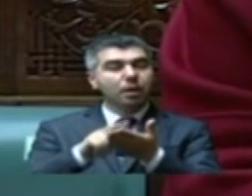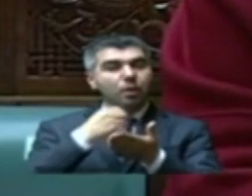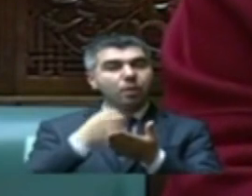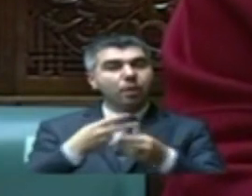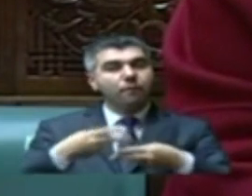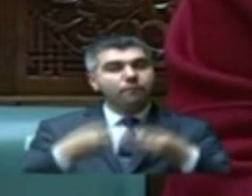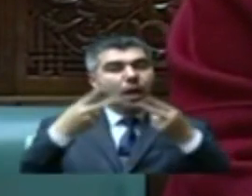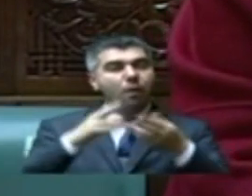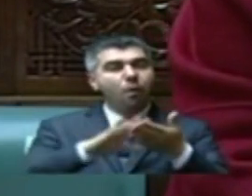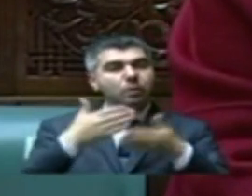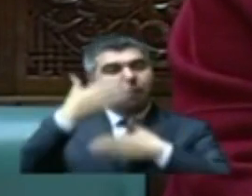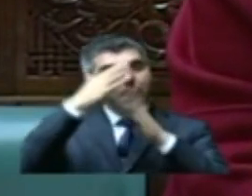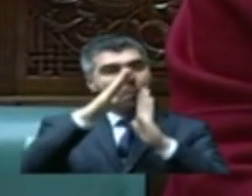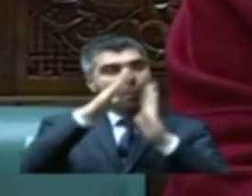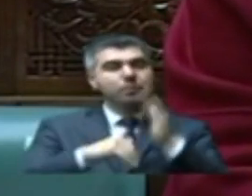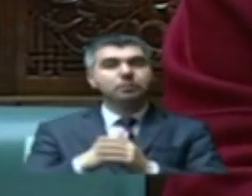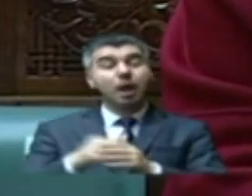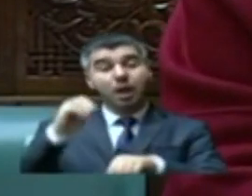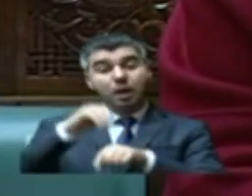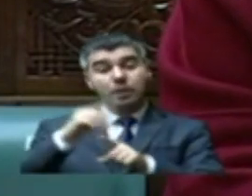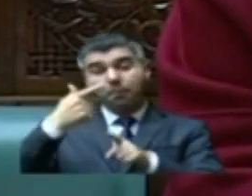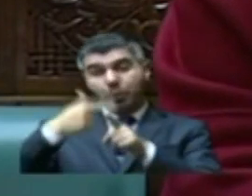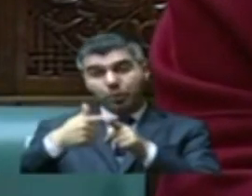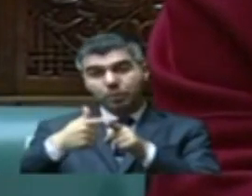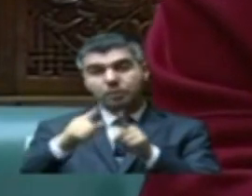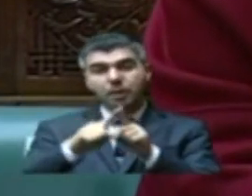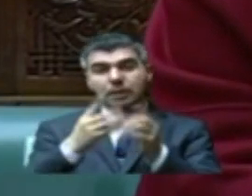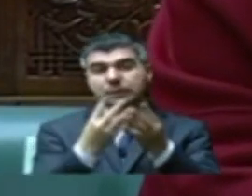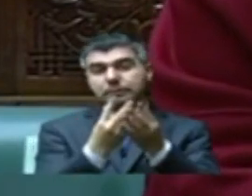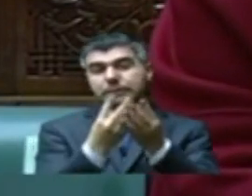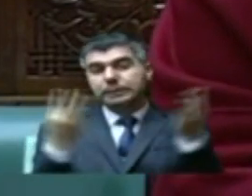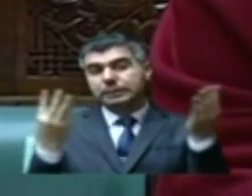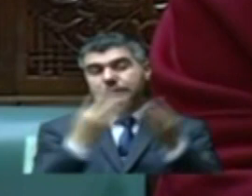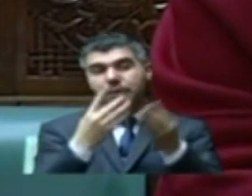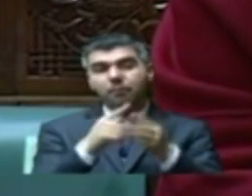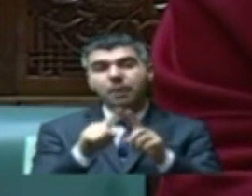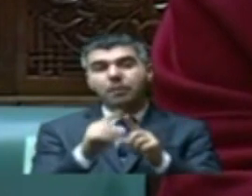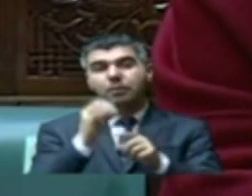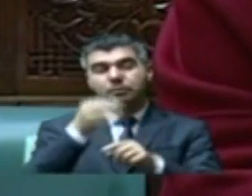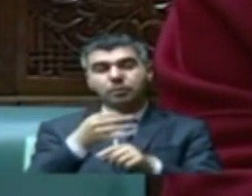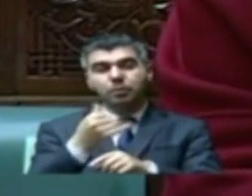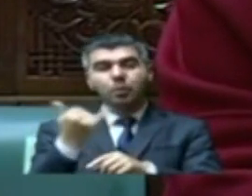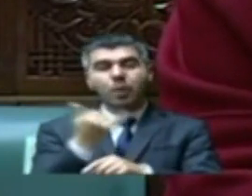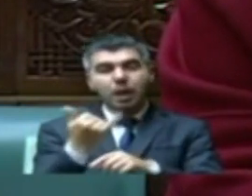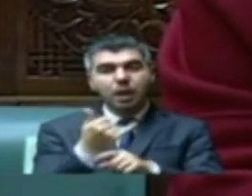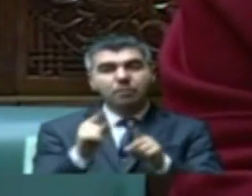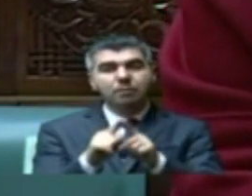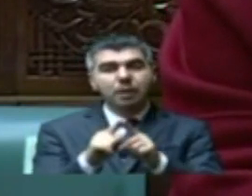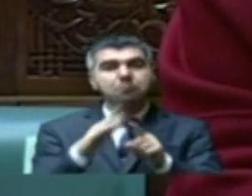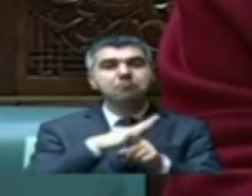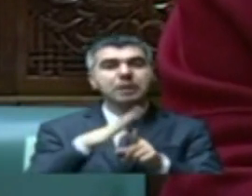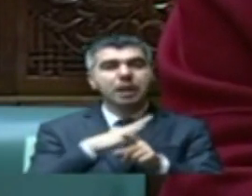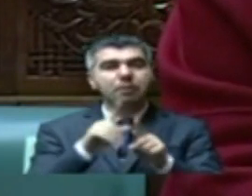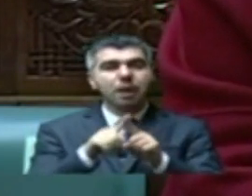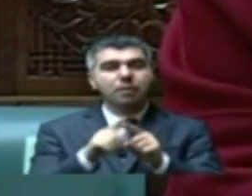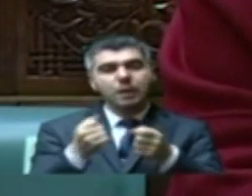للبيئة والتنمية المستدامة. أؤكد أيضا على أهمية هذه الأحزمة في ظل ما أصبحت تعرفه كبريات المدن من ارتفاع التلوث